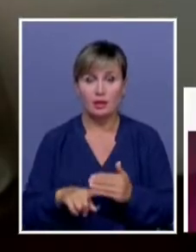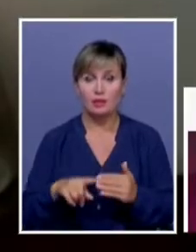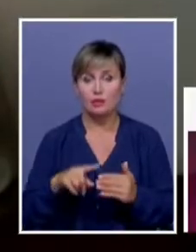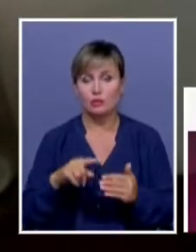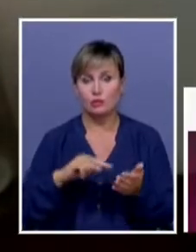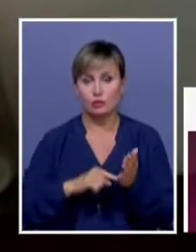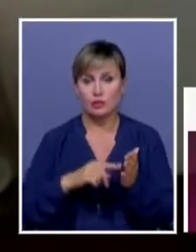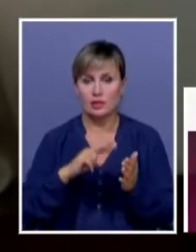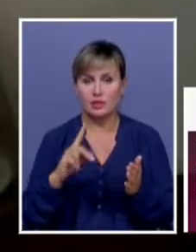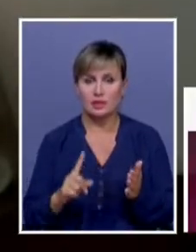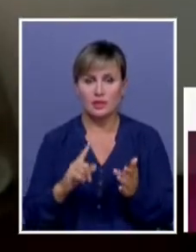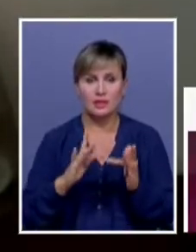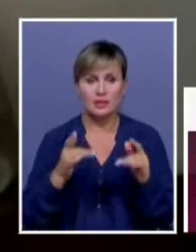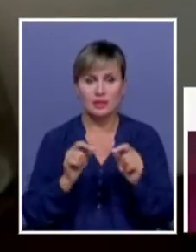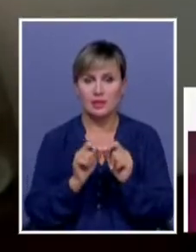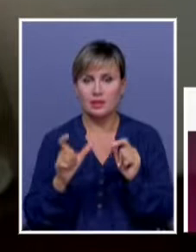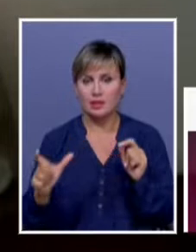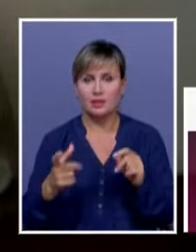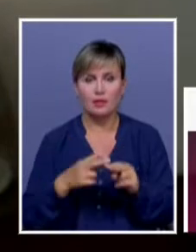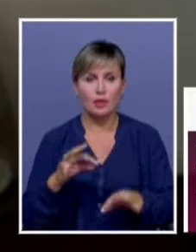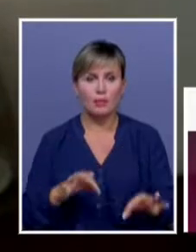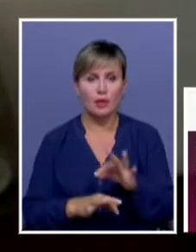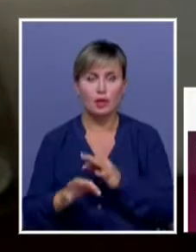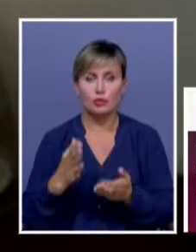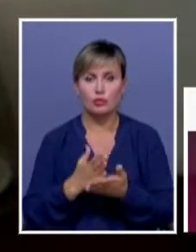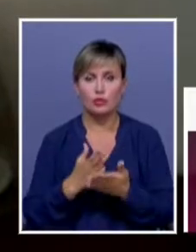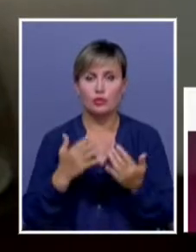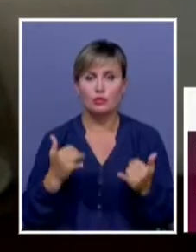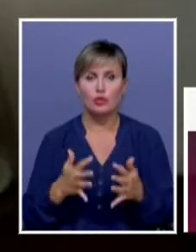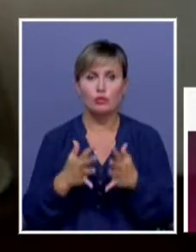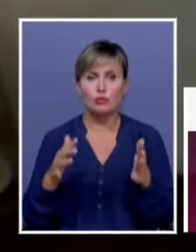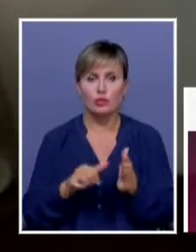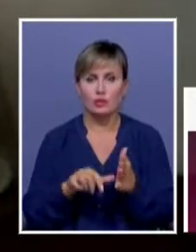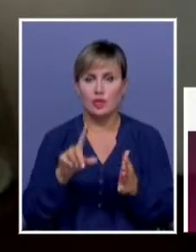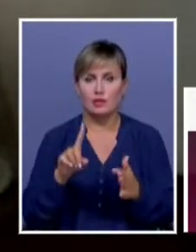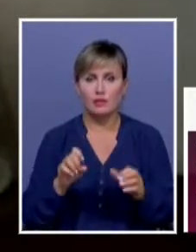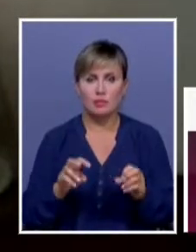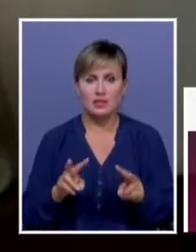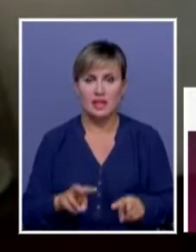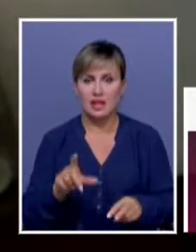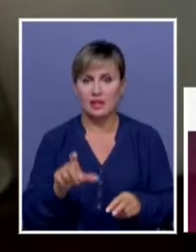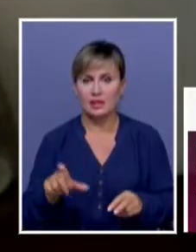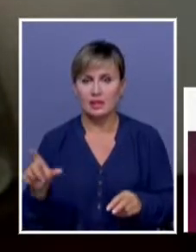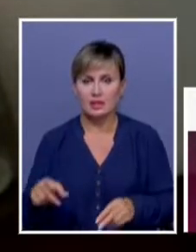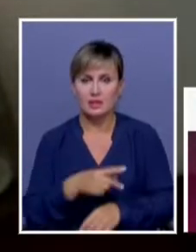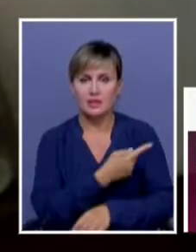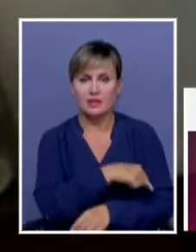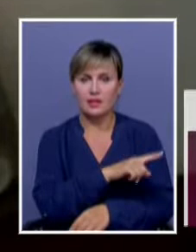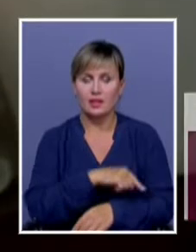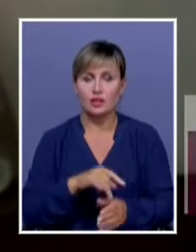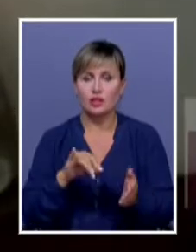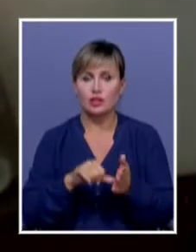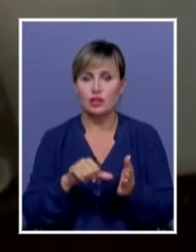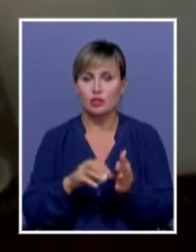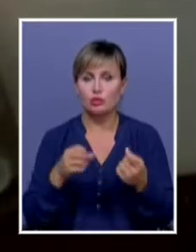mentalcenter.kz. И в этом проекте участвует на сегодняшний день более 61 специалиста. 6 супервизоров, которые